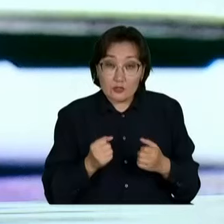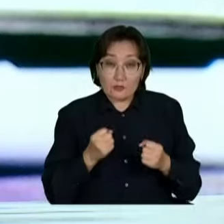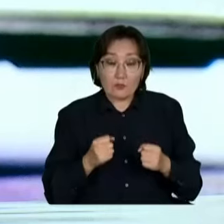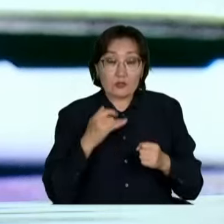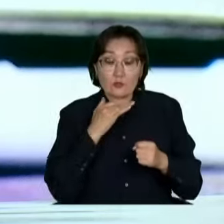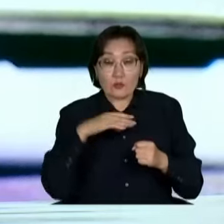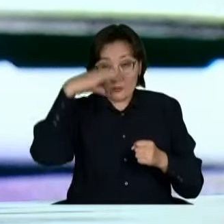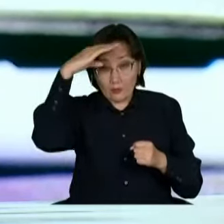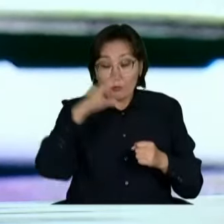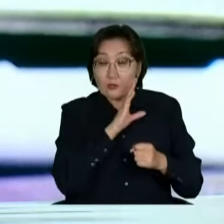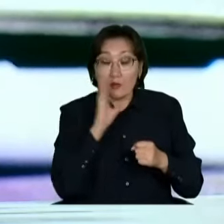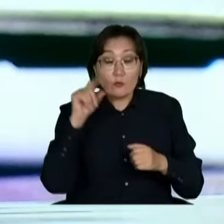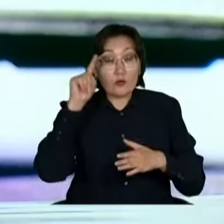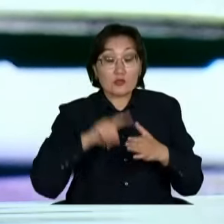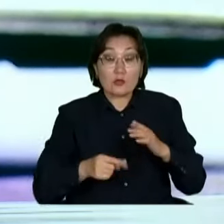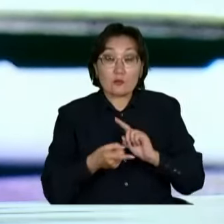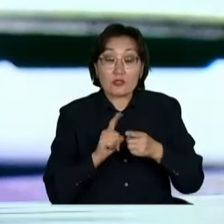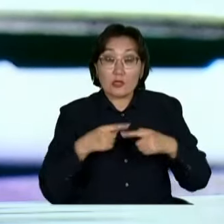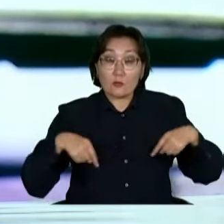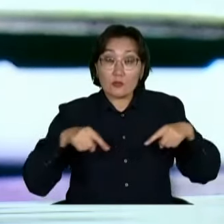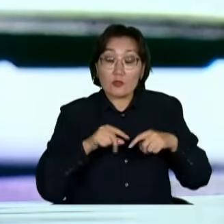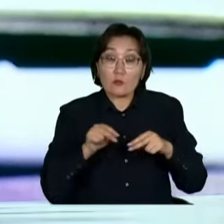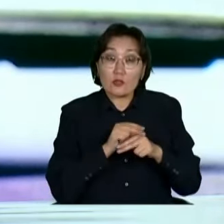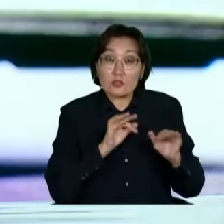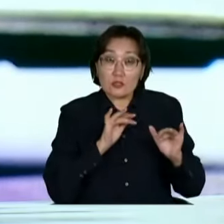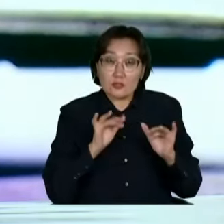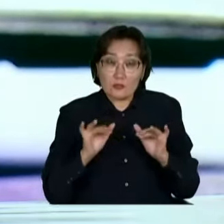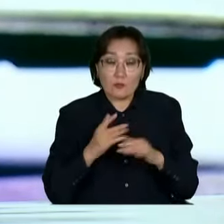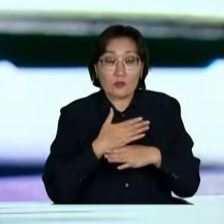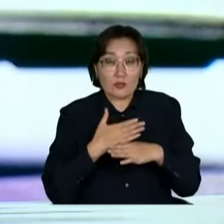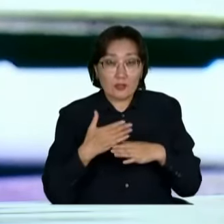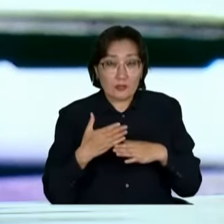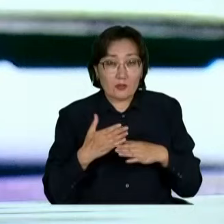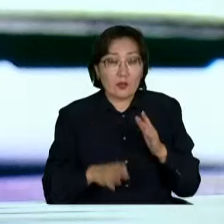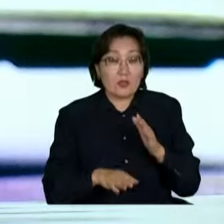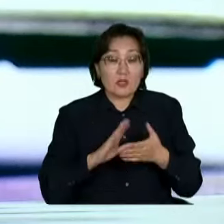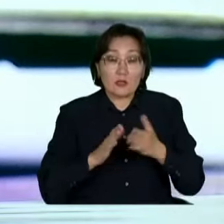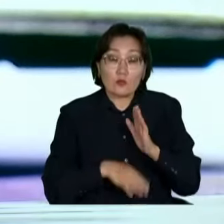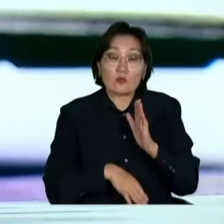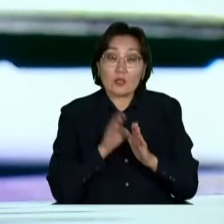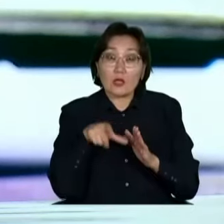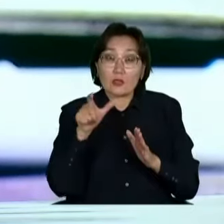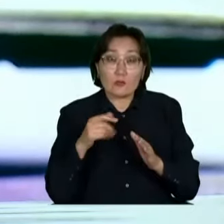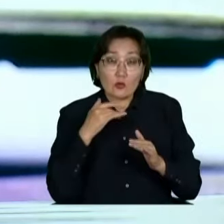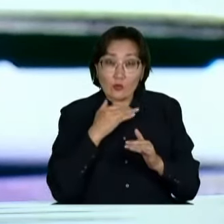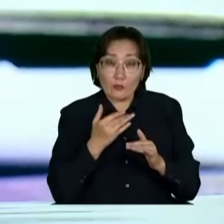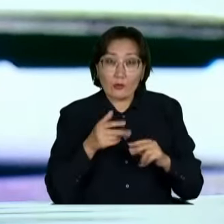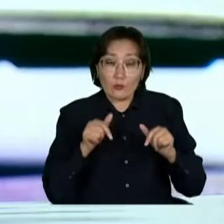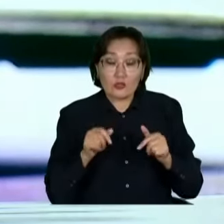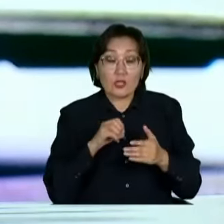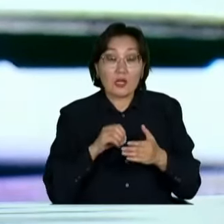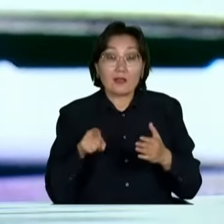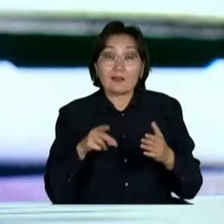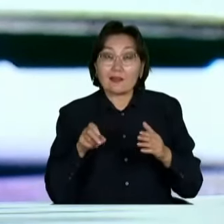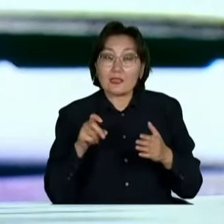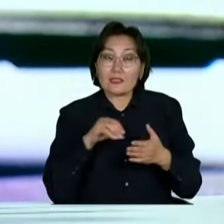Талай ата-ананың үміті болған орталықта оңалту шараларынан кейін беті бері қарағандар көп пе? Мұнда қалай тіркелуге болады? Бұл жөнінде Алматы